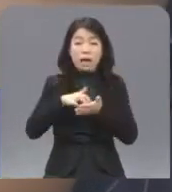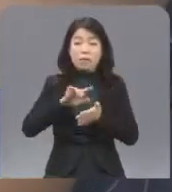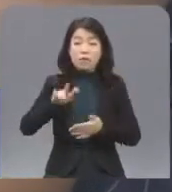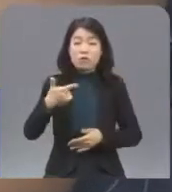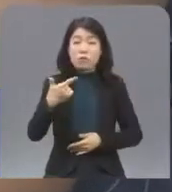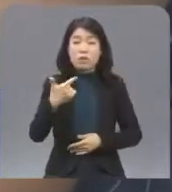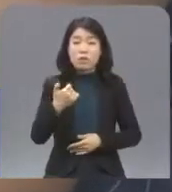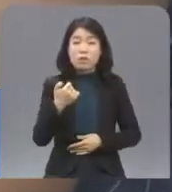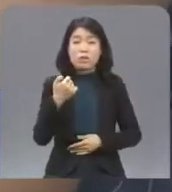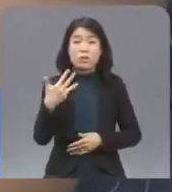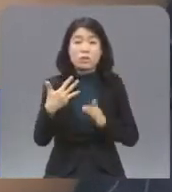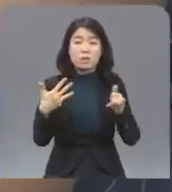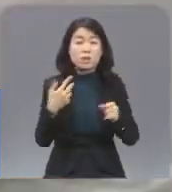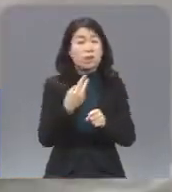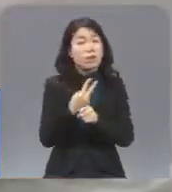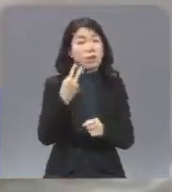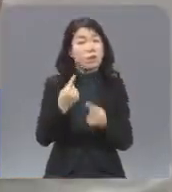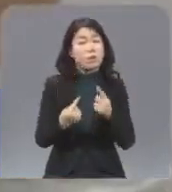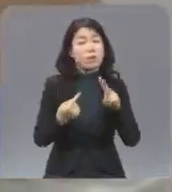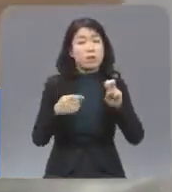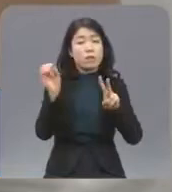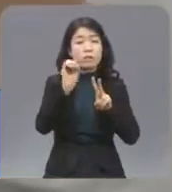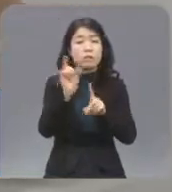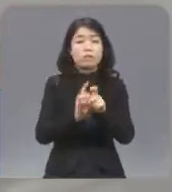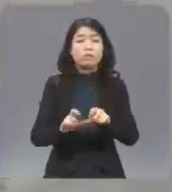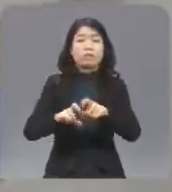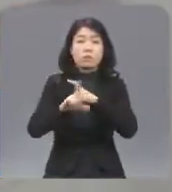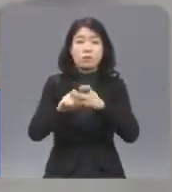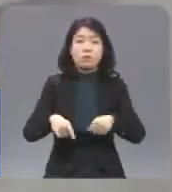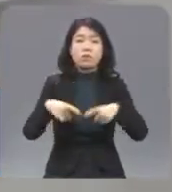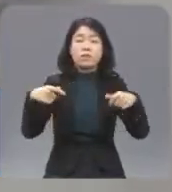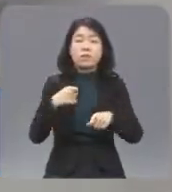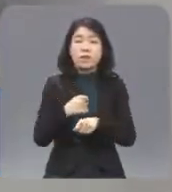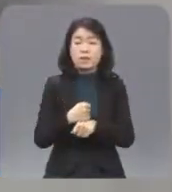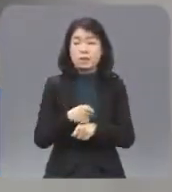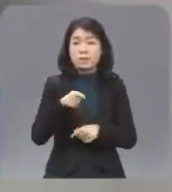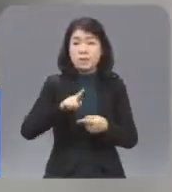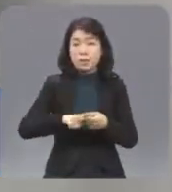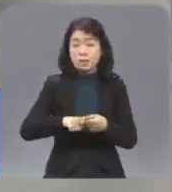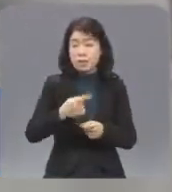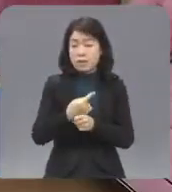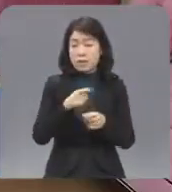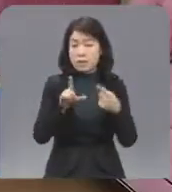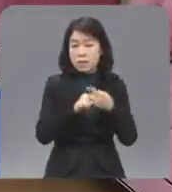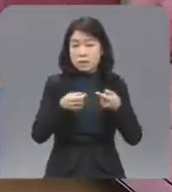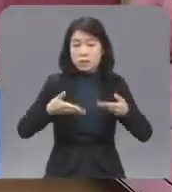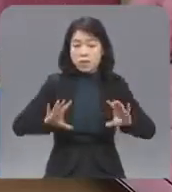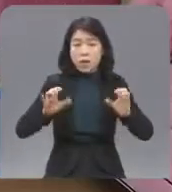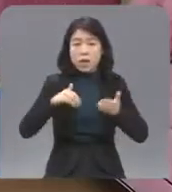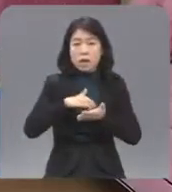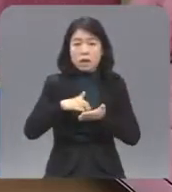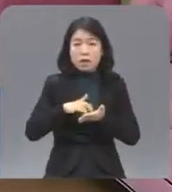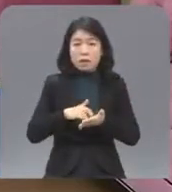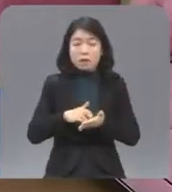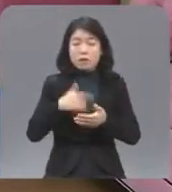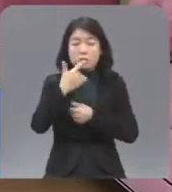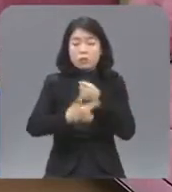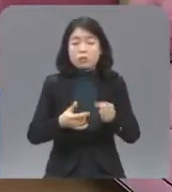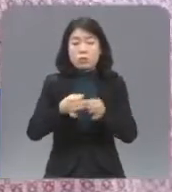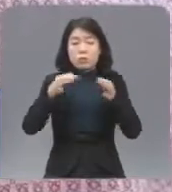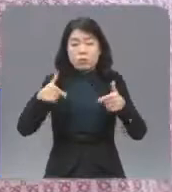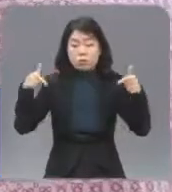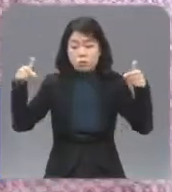명으로 전년 같은 달 대비 22% 증가했습니다 이에 대해 광주시는 지난해 1월 출생아 수가 6년 만에